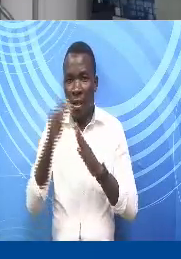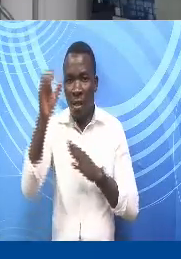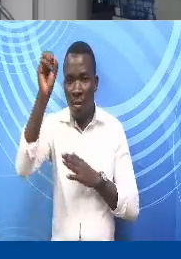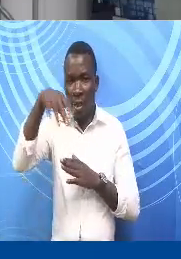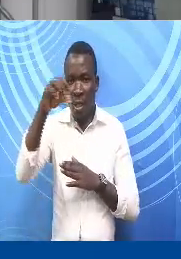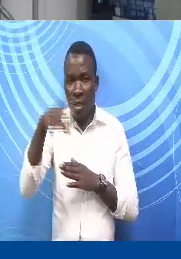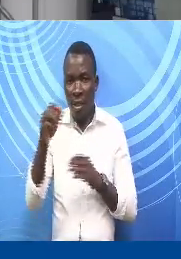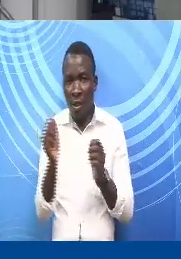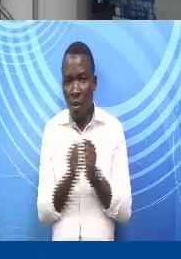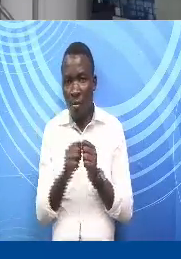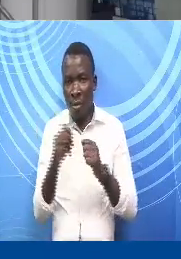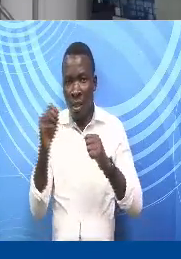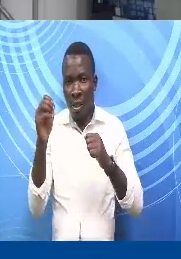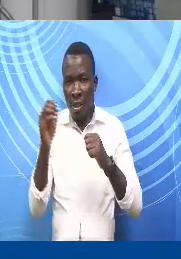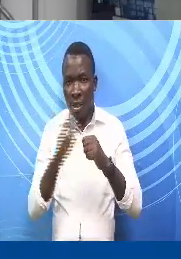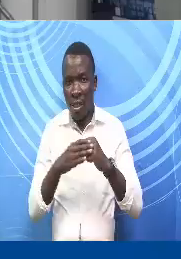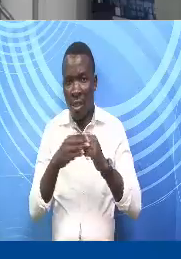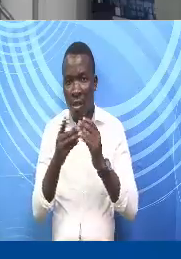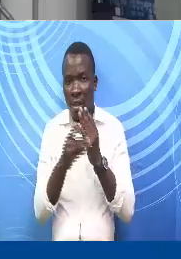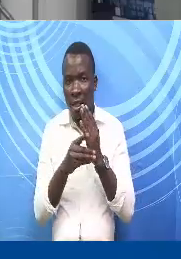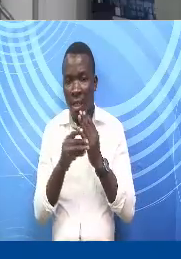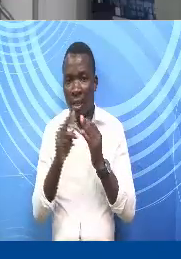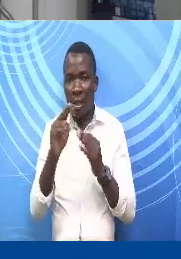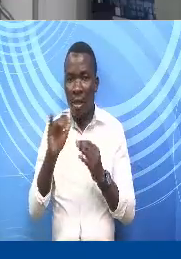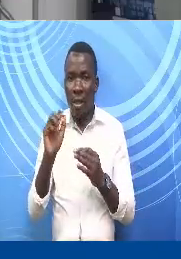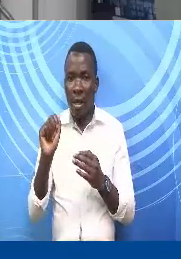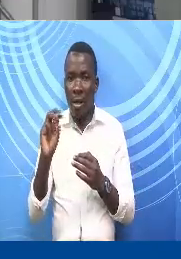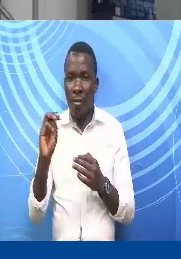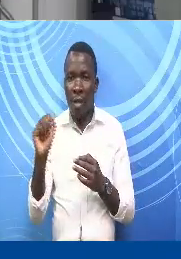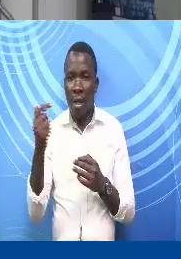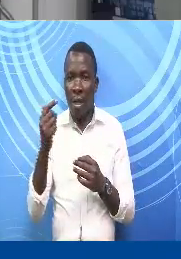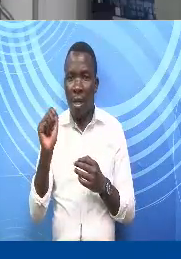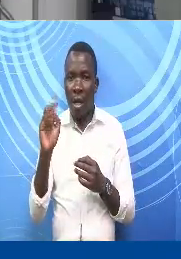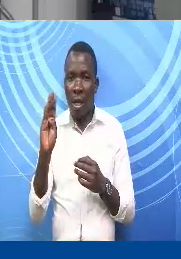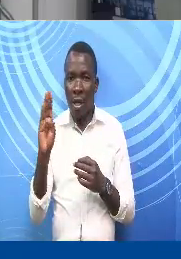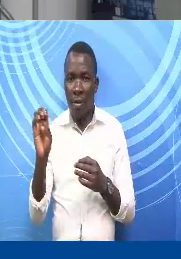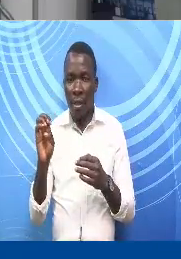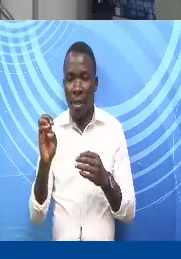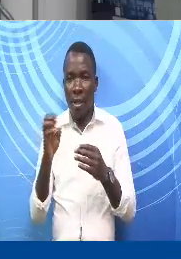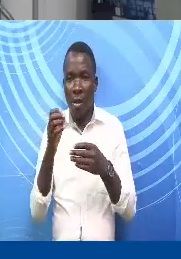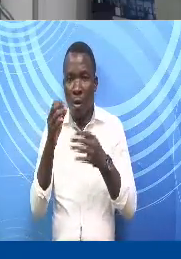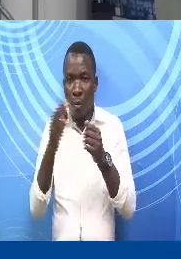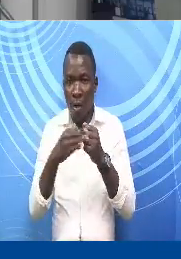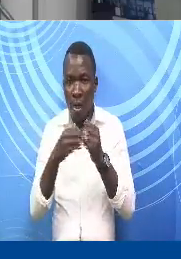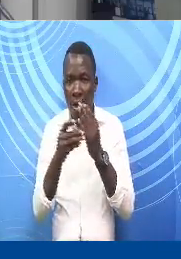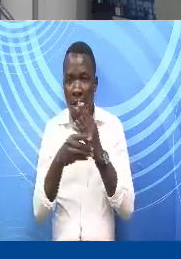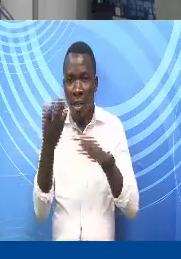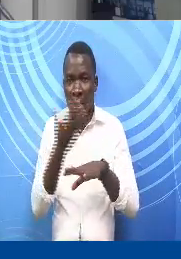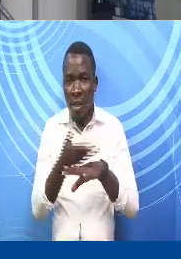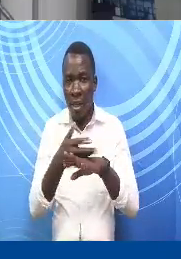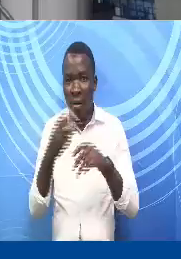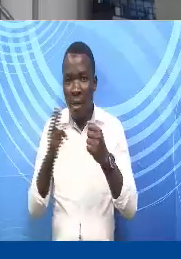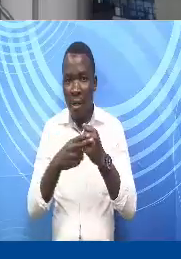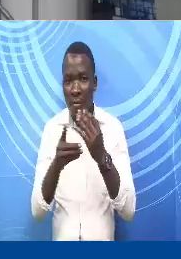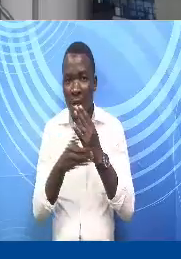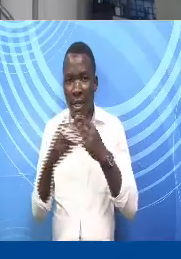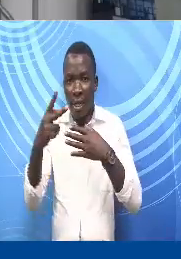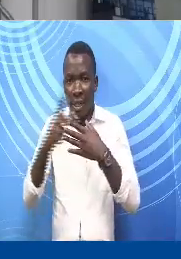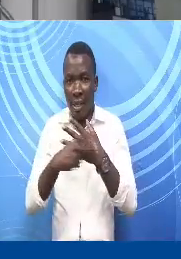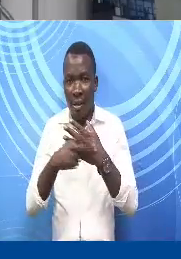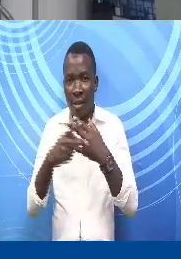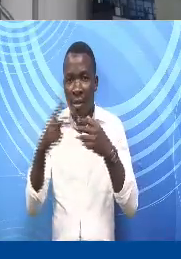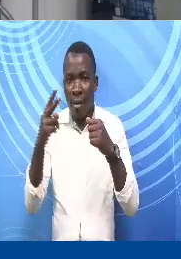Kigali 19 mu karere ka Nyamagabe 8 mu karere ka Karongi 7 mu karere ka Kayonza